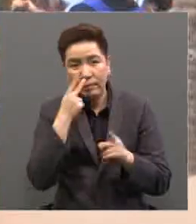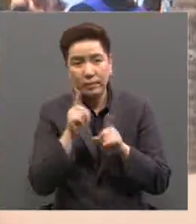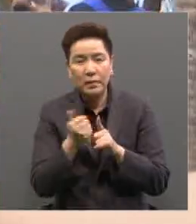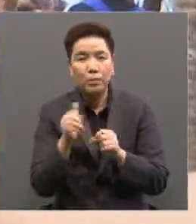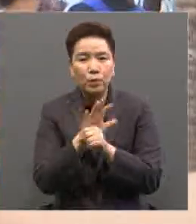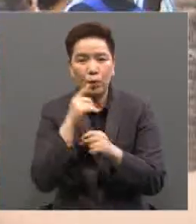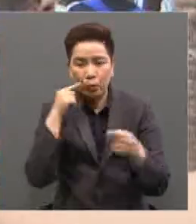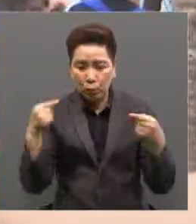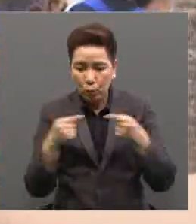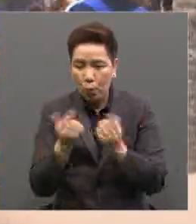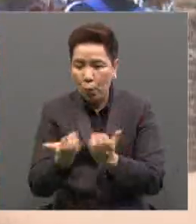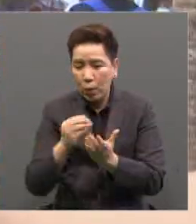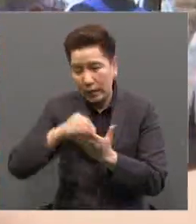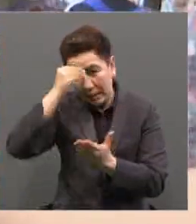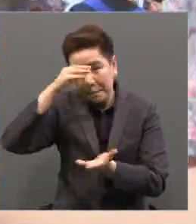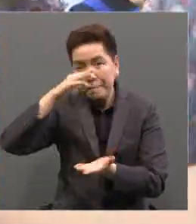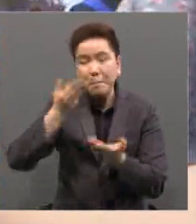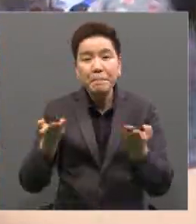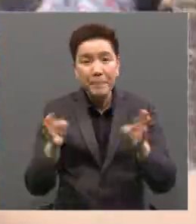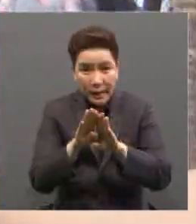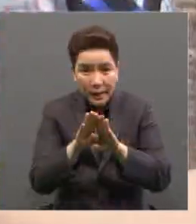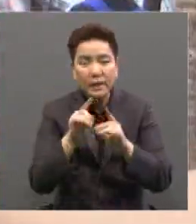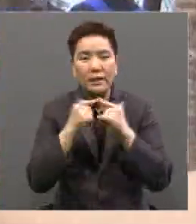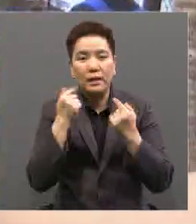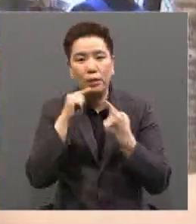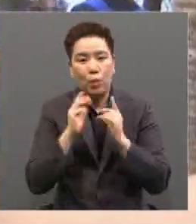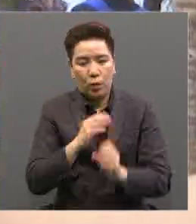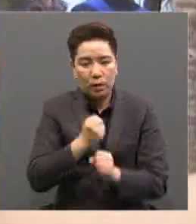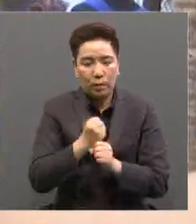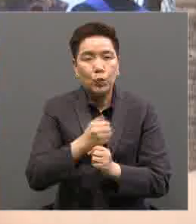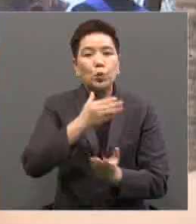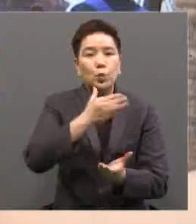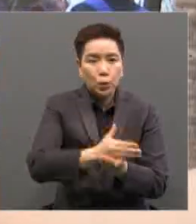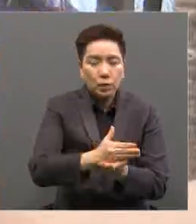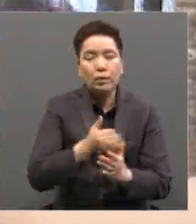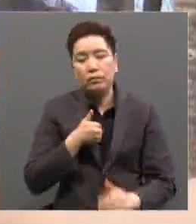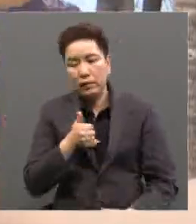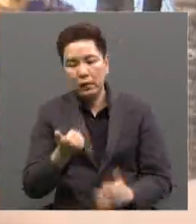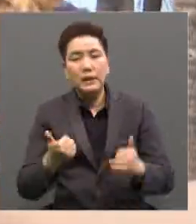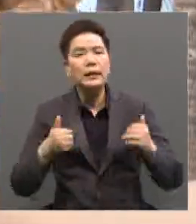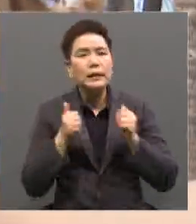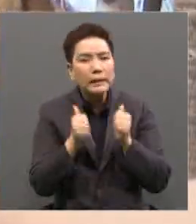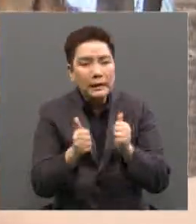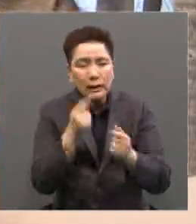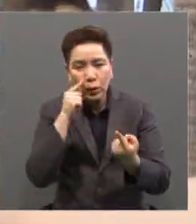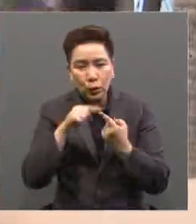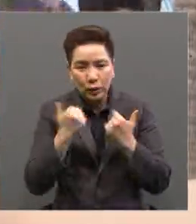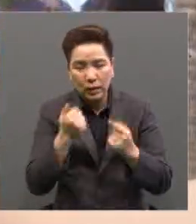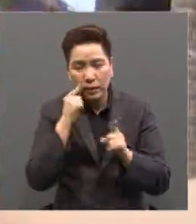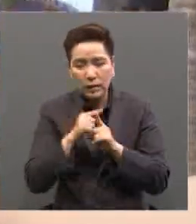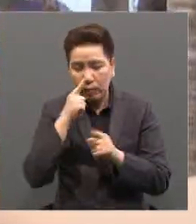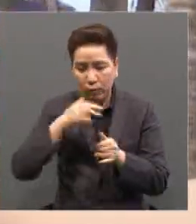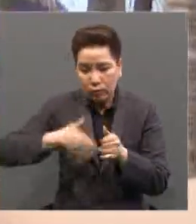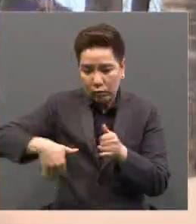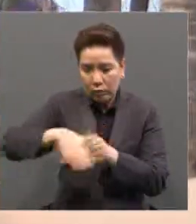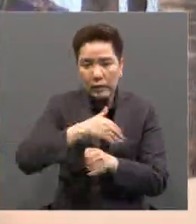อดีลูกปิดเทอมด้วยก็เด็กๆปิดเทอมแล้วก็คนทำงานเขาก็หยุดงานด้วยครับดีนะฮะผมว่ามันอากาศก็ดี